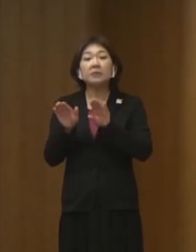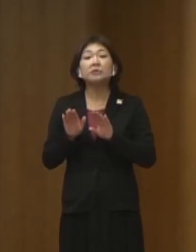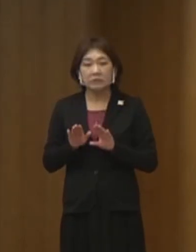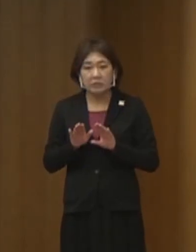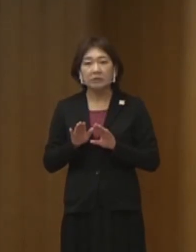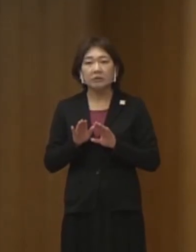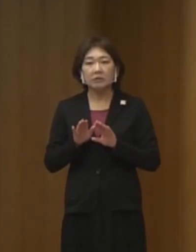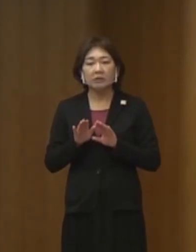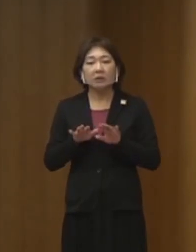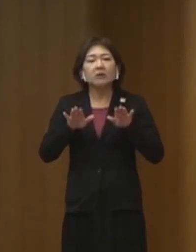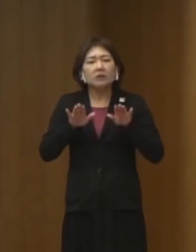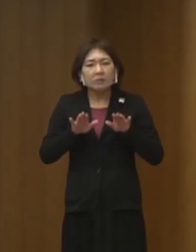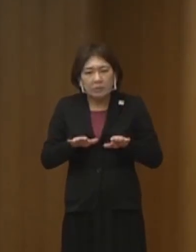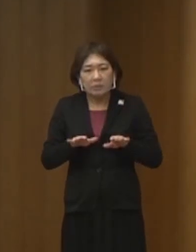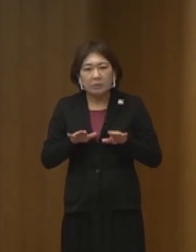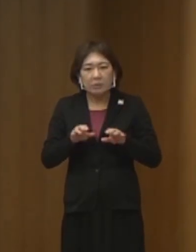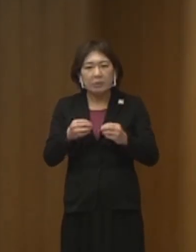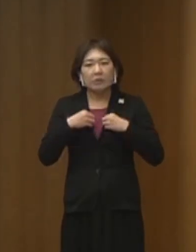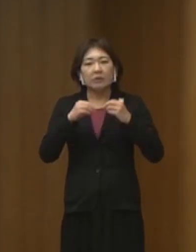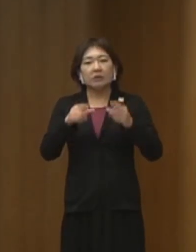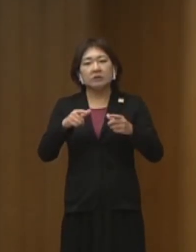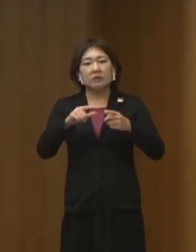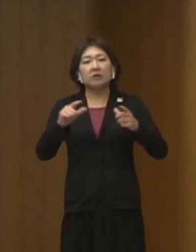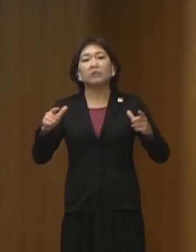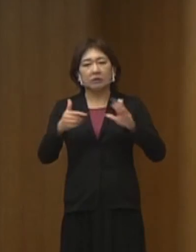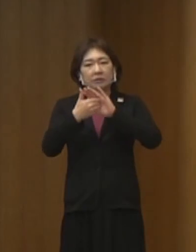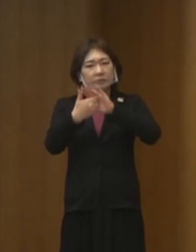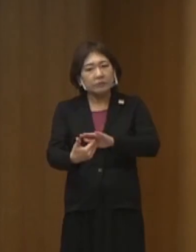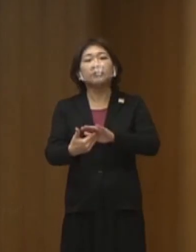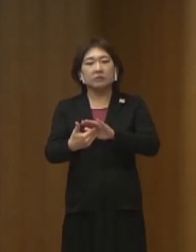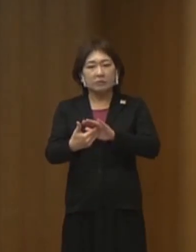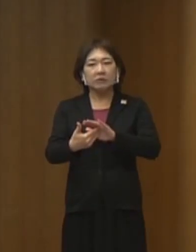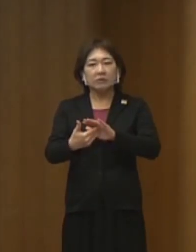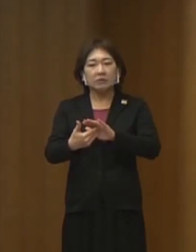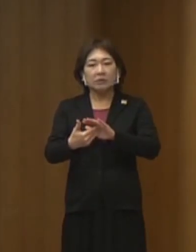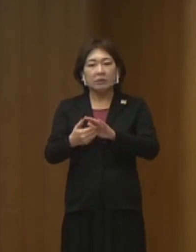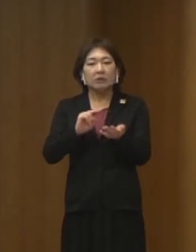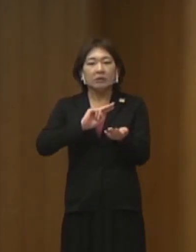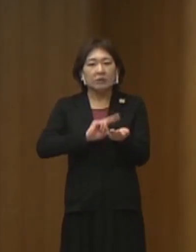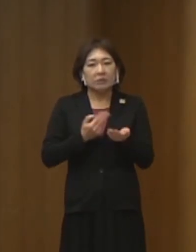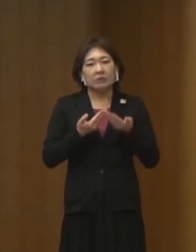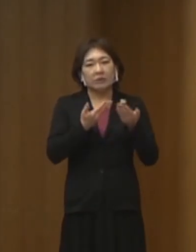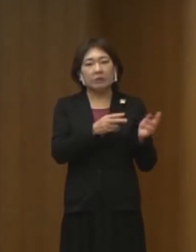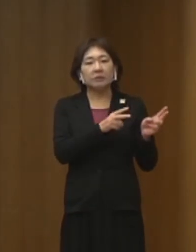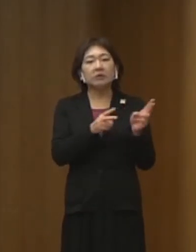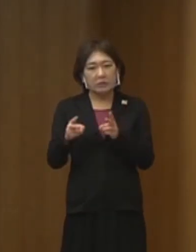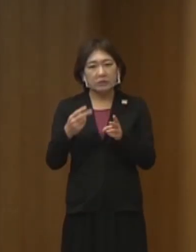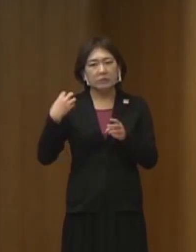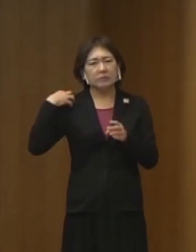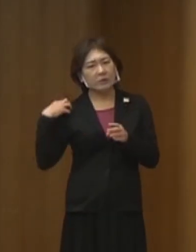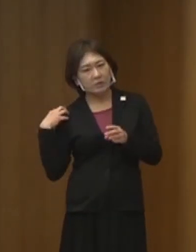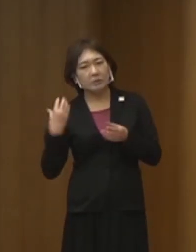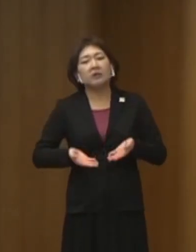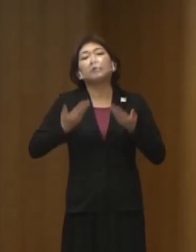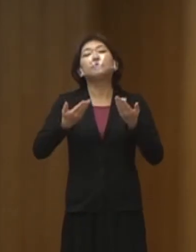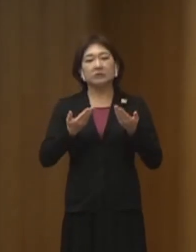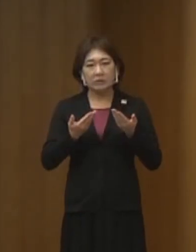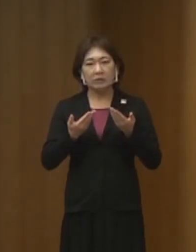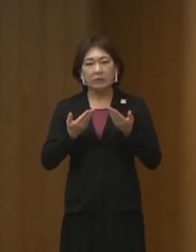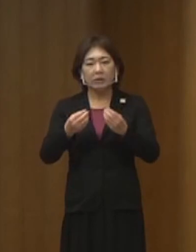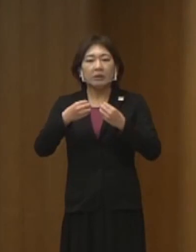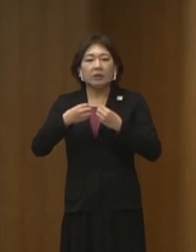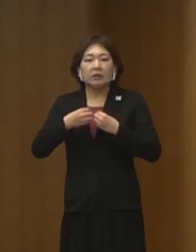の感染拡大の抑制を図って、医療提供体制の負荷をご低減をさせて、そして感染症